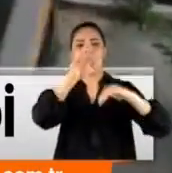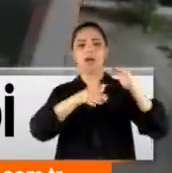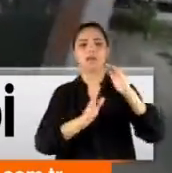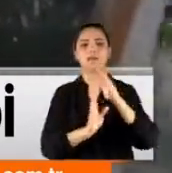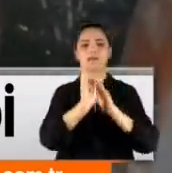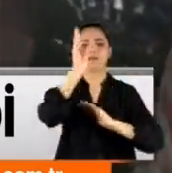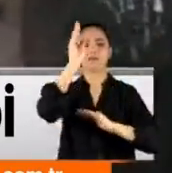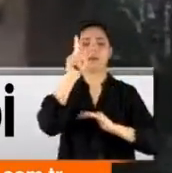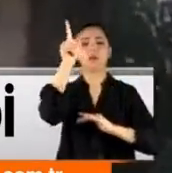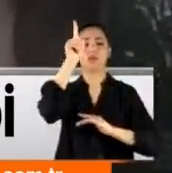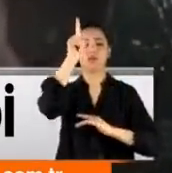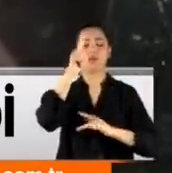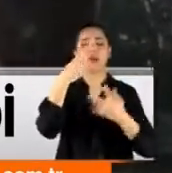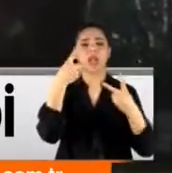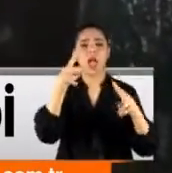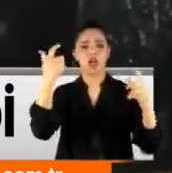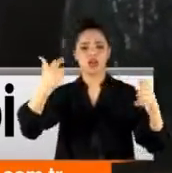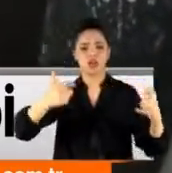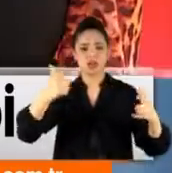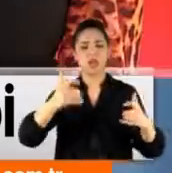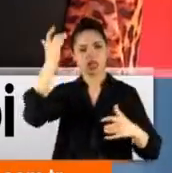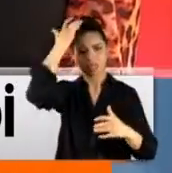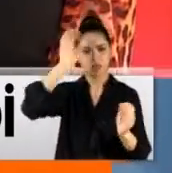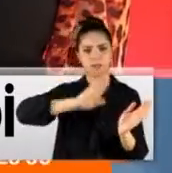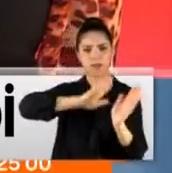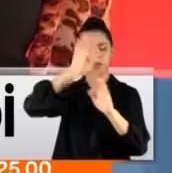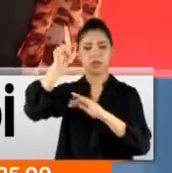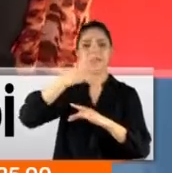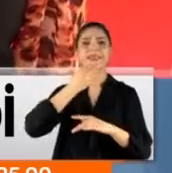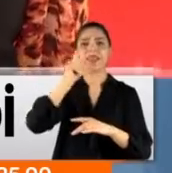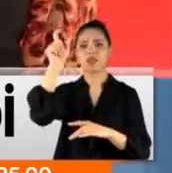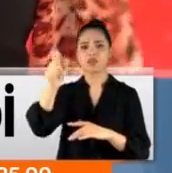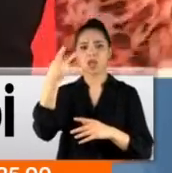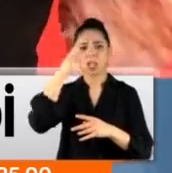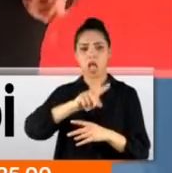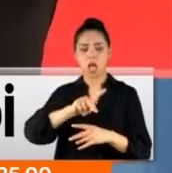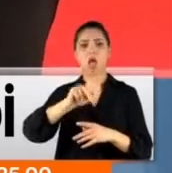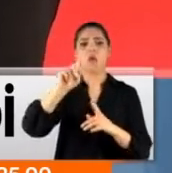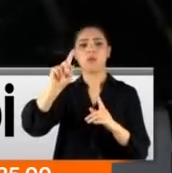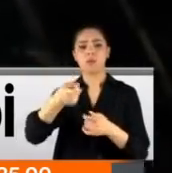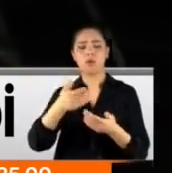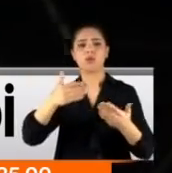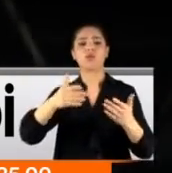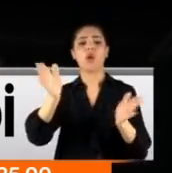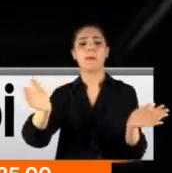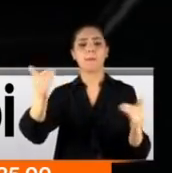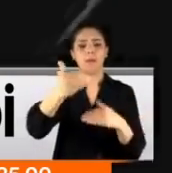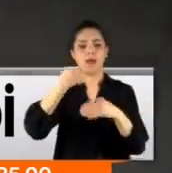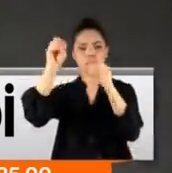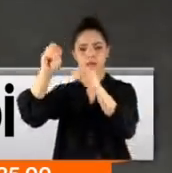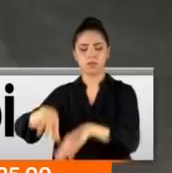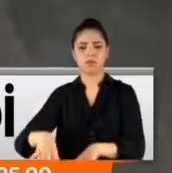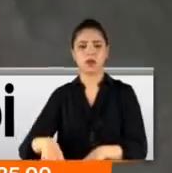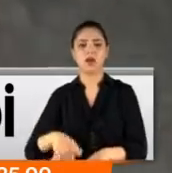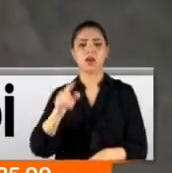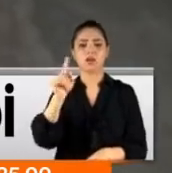çıkarak yukarıdaki açık alana ulaştı. İçinde genç kadının ölüsünün bulunduğu paketi buraya bıraktı.